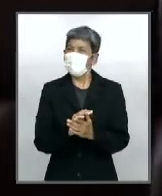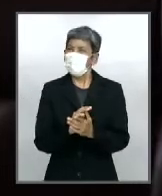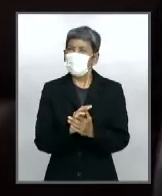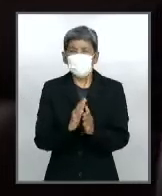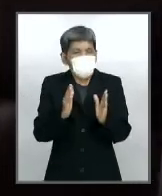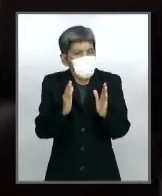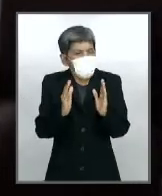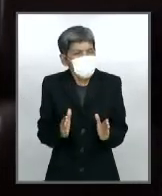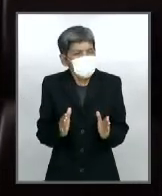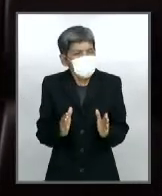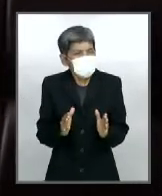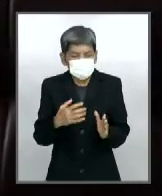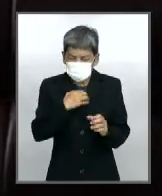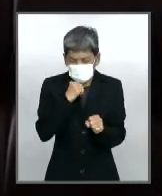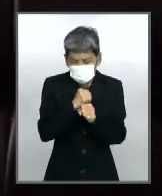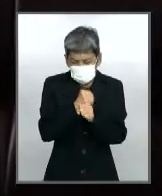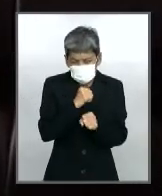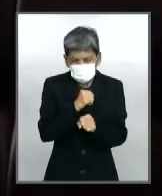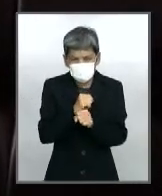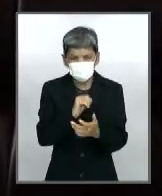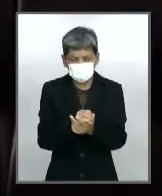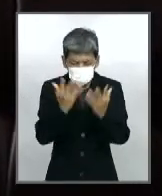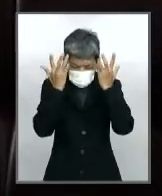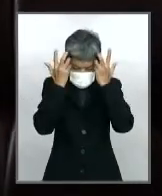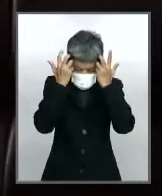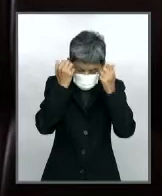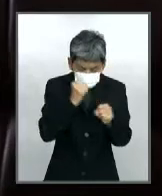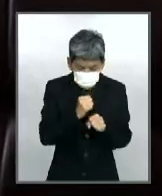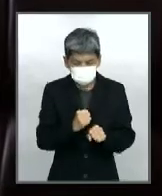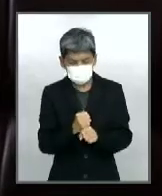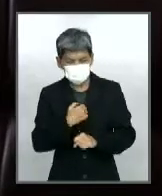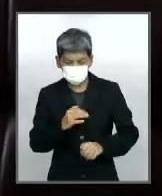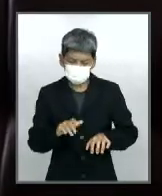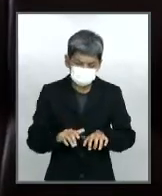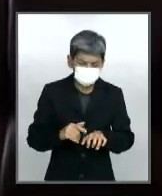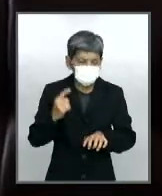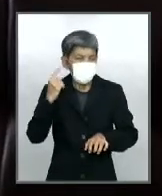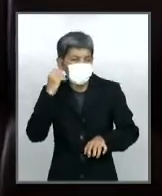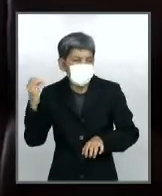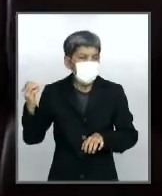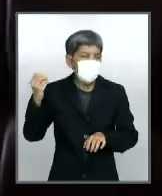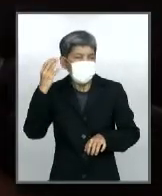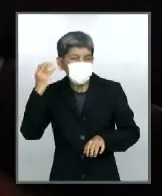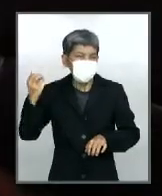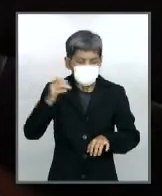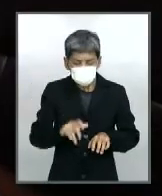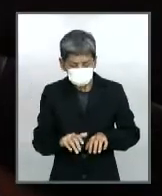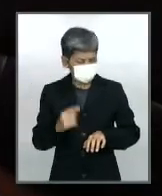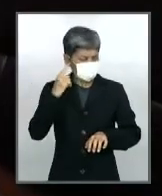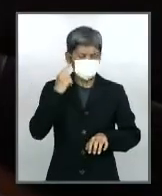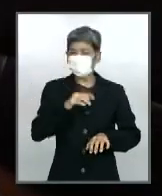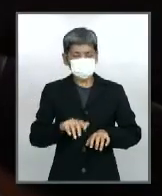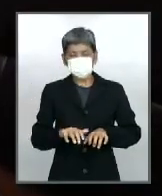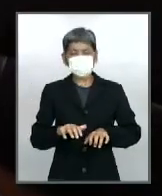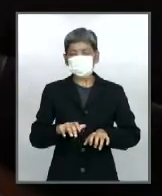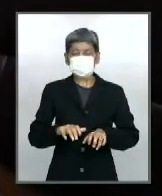าะสำหรับคนที่แบบต้องทำงานแบบซีเรียสเพราะว่ามันจะแบบมีเสียงเพลงมันจะแบบมีแบบทราฟิกตลอด